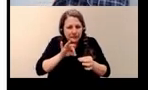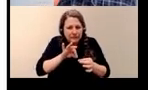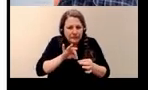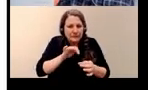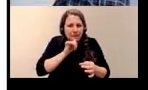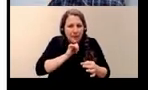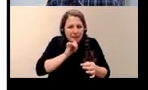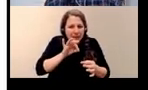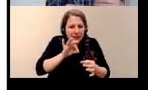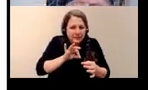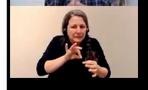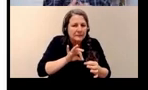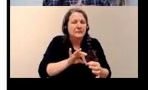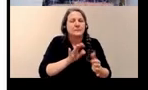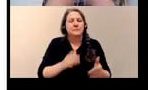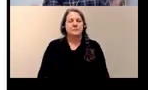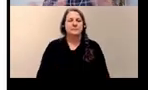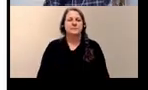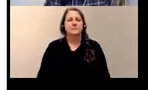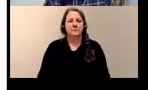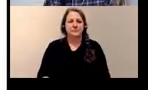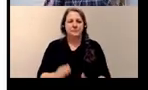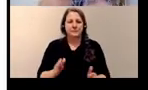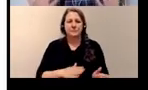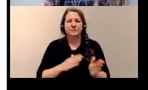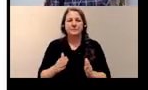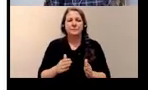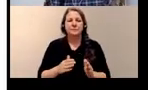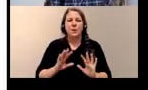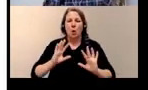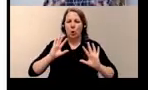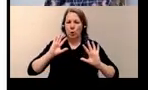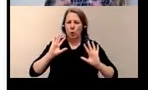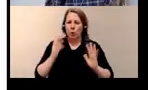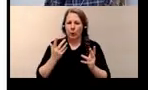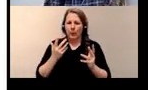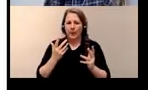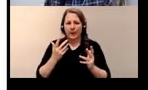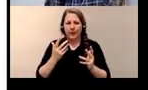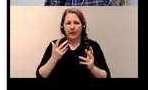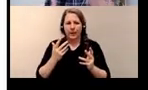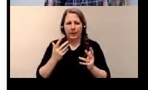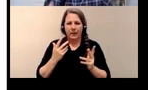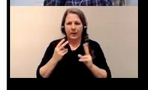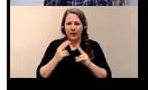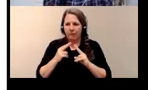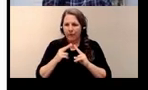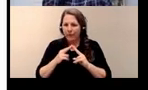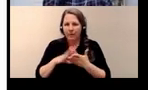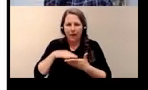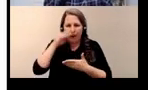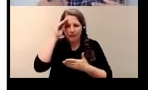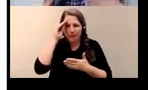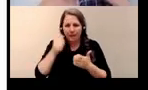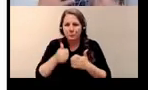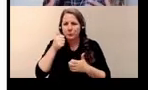Donc une autre manière de tester et de construire tout ce savoir en fait sur le terrain, disons de manière